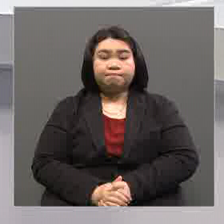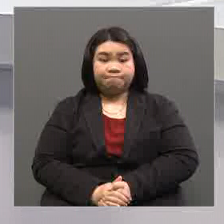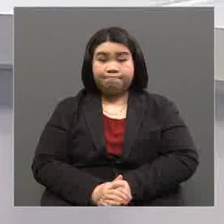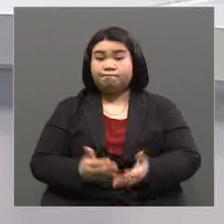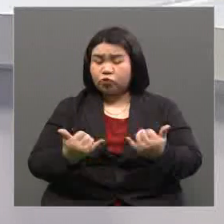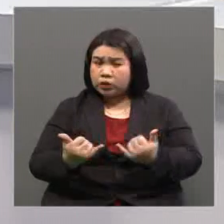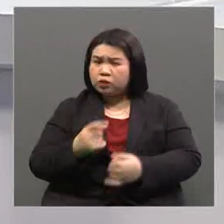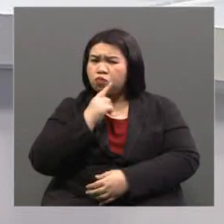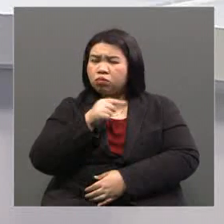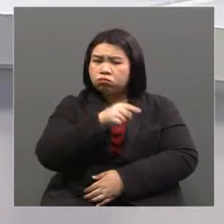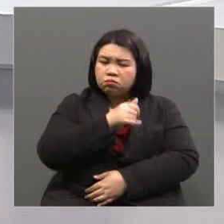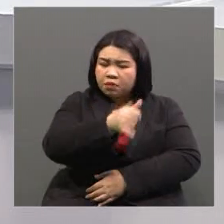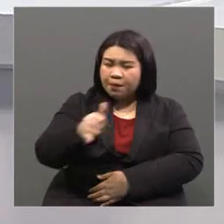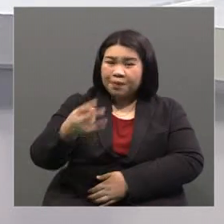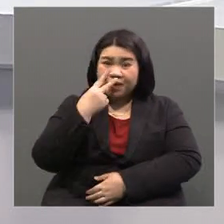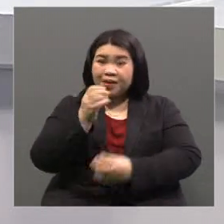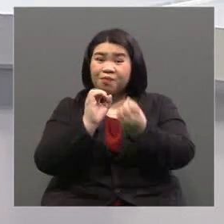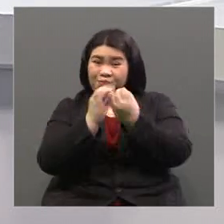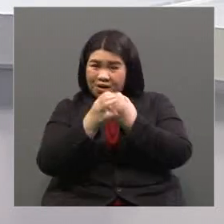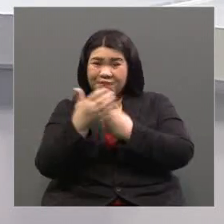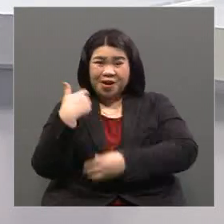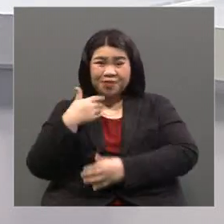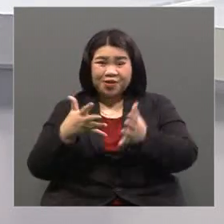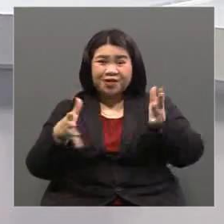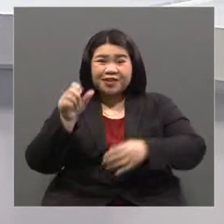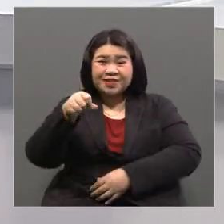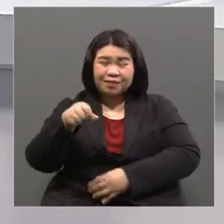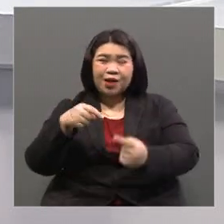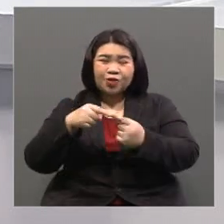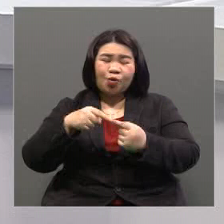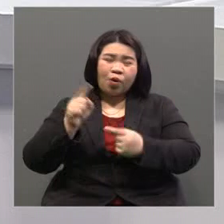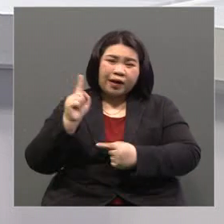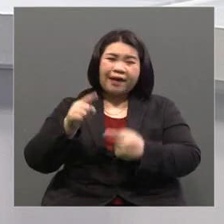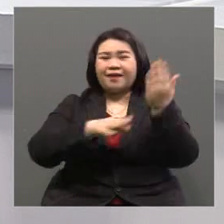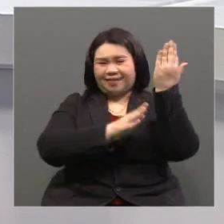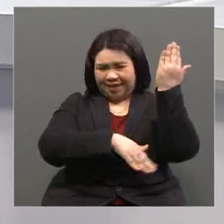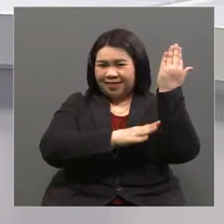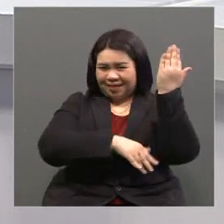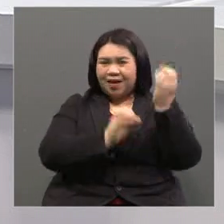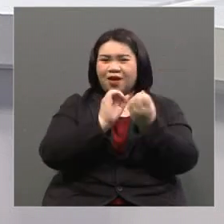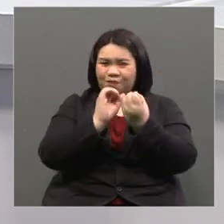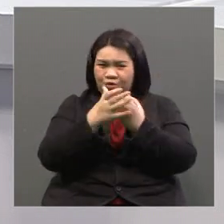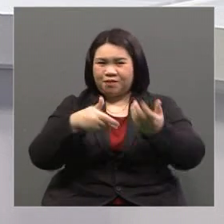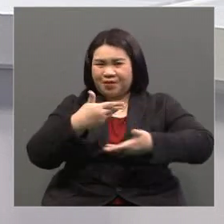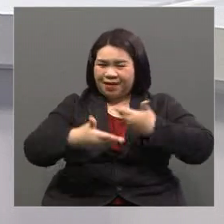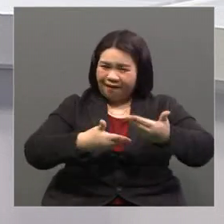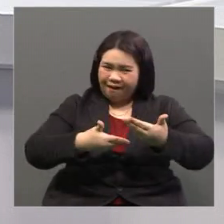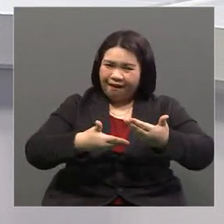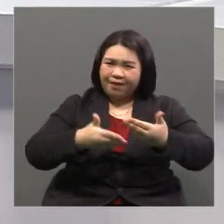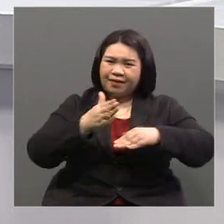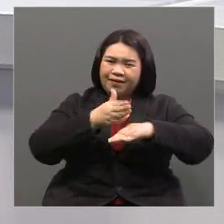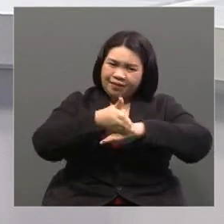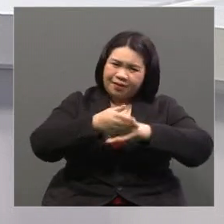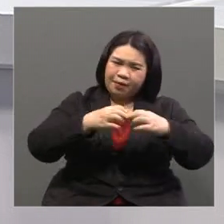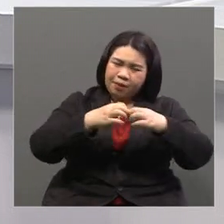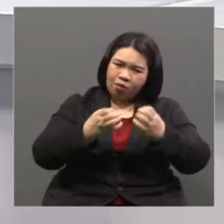ช่วงนี้ไปไหนมาไหนเราจะเห็นผลไม้ออกเยอะนะครับเพราะว่าเป็นหน้าฤดูกาลผลไม้ในพื้นที่ภาคใต้ที่ออกสู่ตลาดไม่ว่าจะเป็นมังคุดไม่ว่า